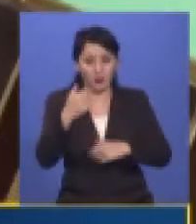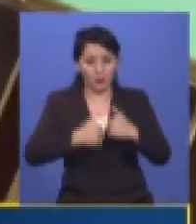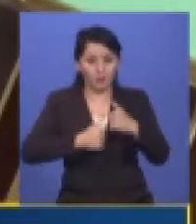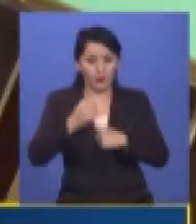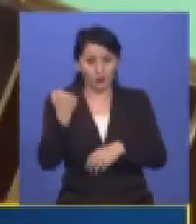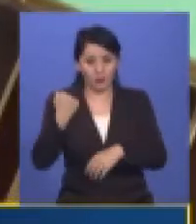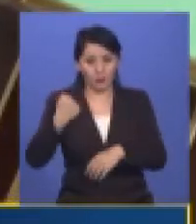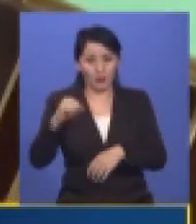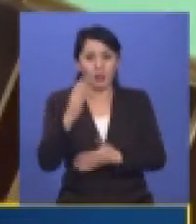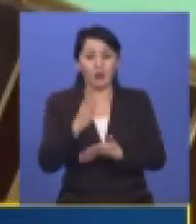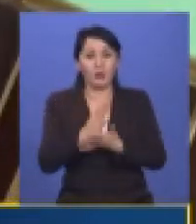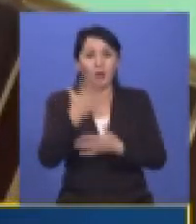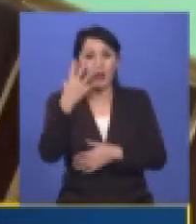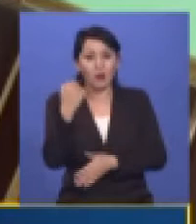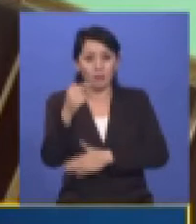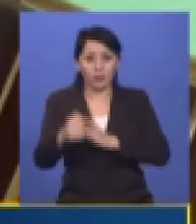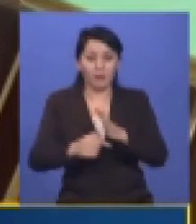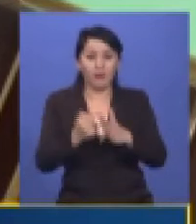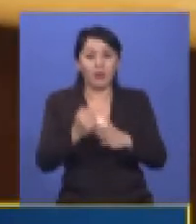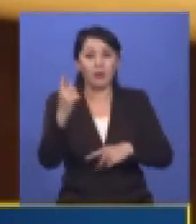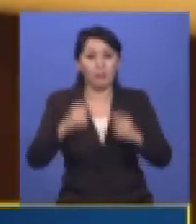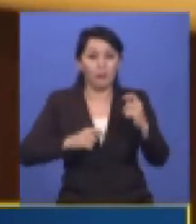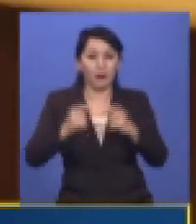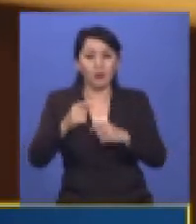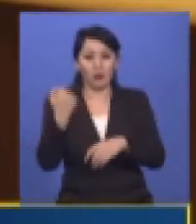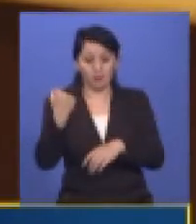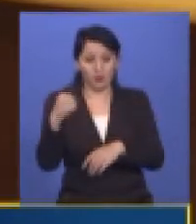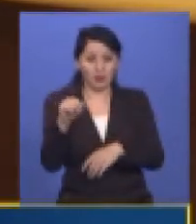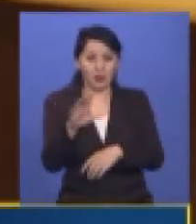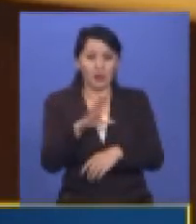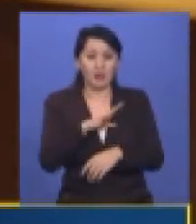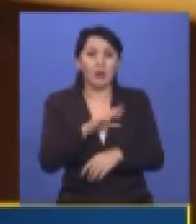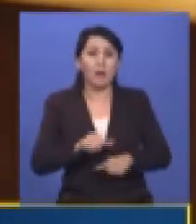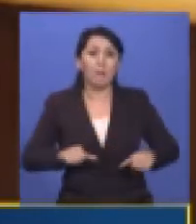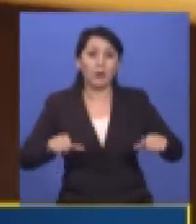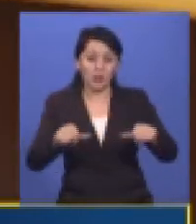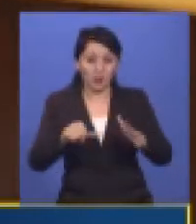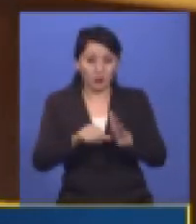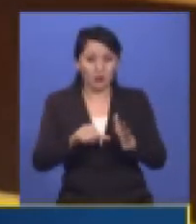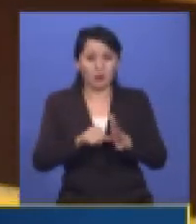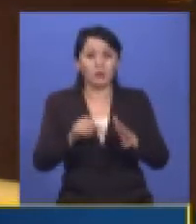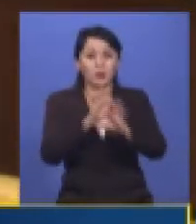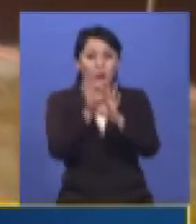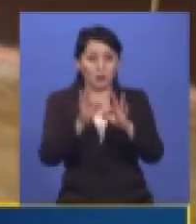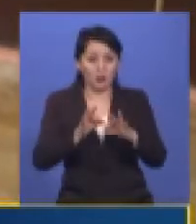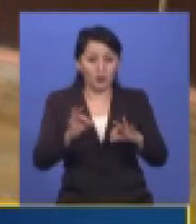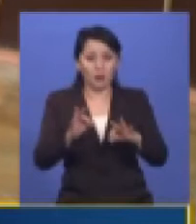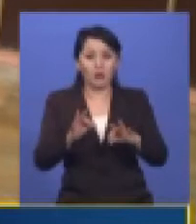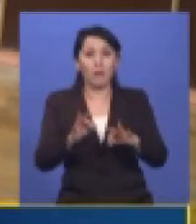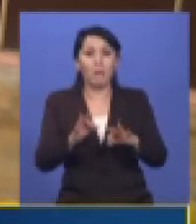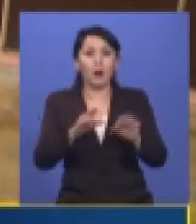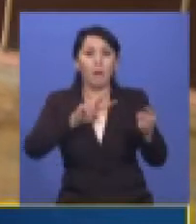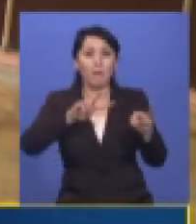жүлделі орындарға ие. Алматы қаласында өткен фестивальде де жеңіс тұғырынан көрінді. Қазылар алқасы қатысушылардың өнерін жоғары бағалап,